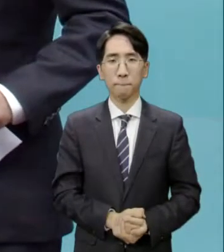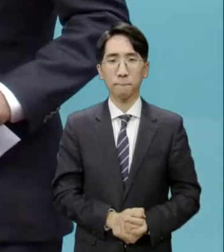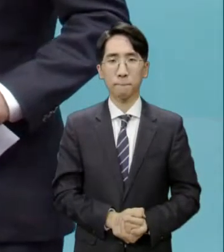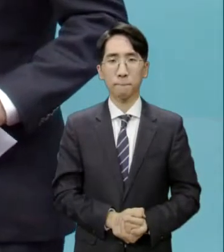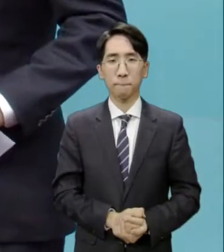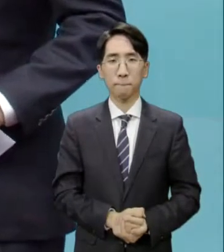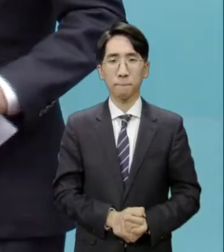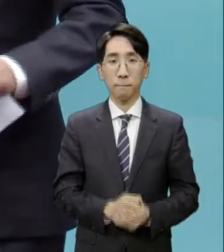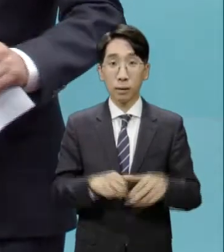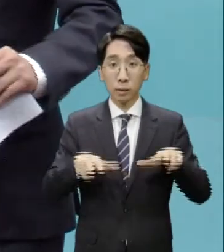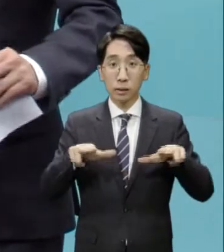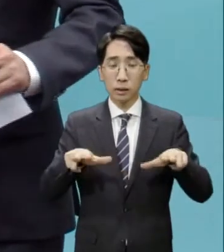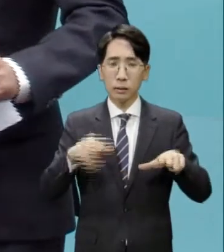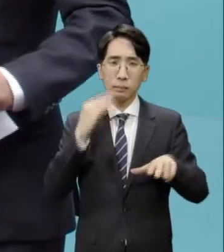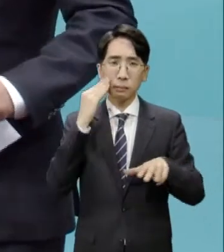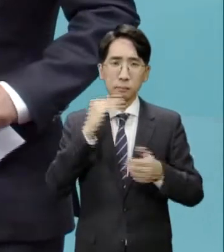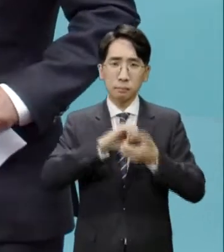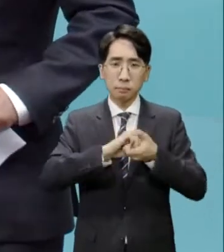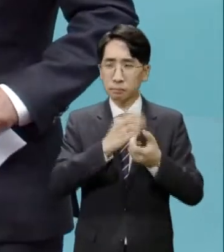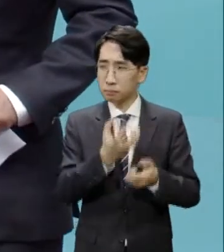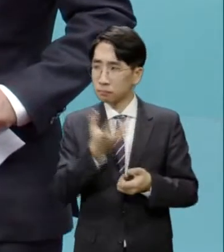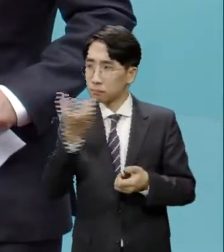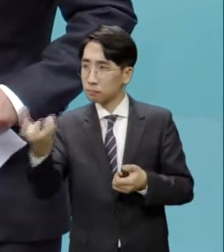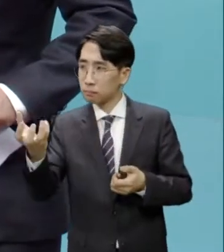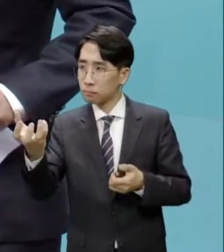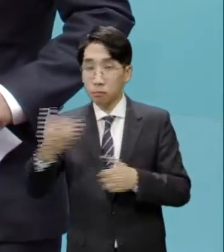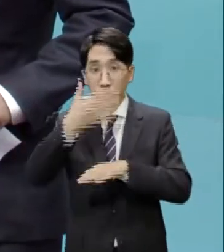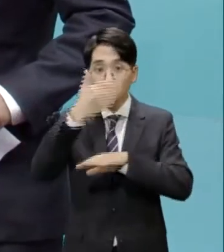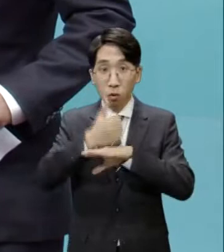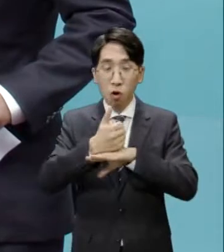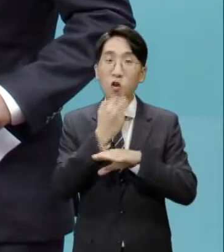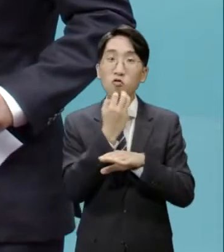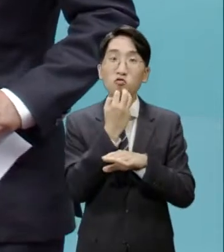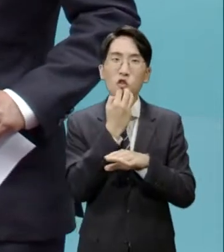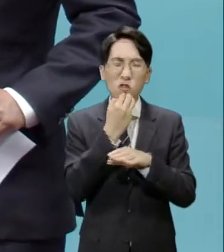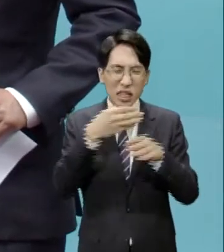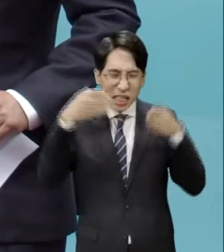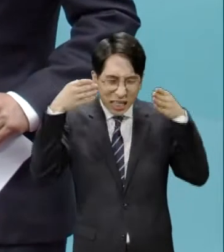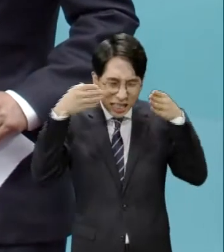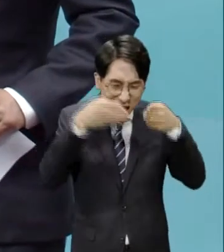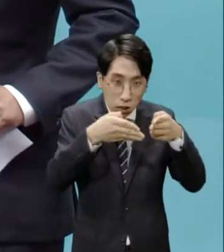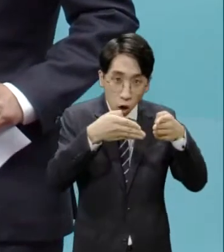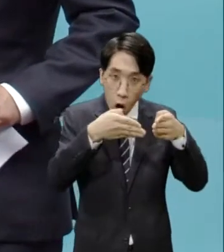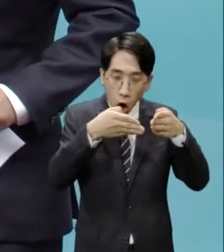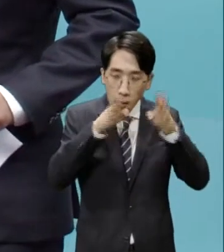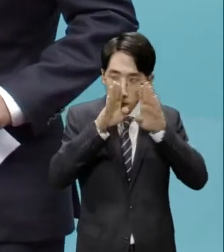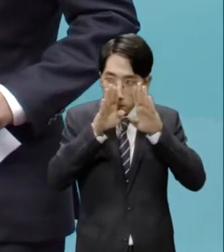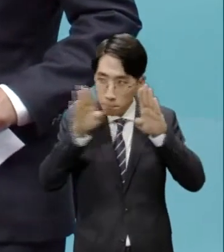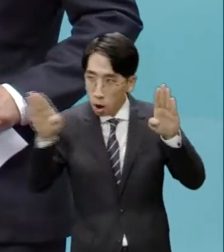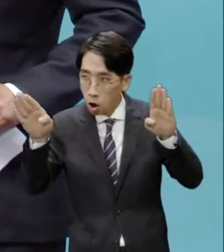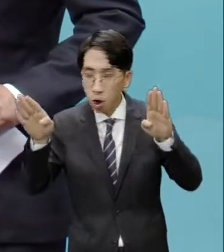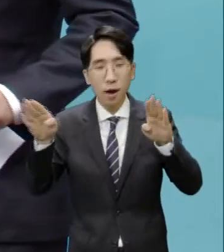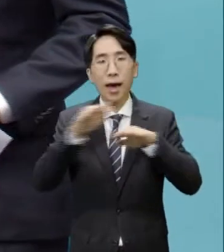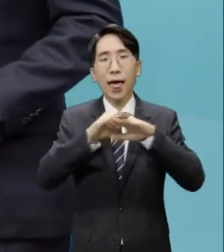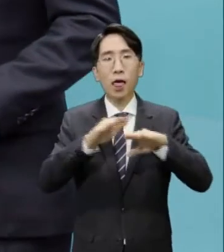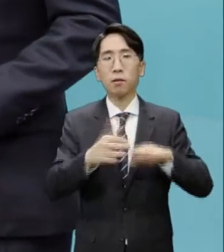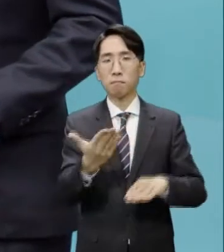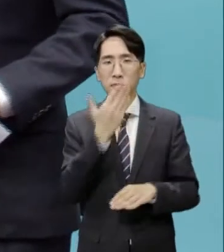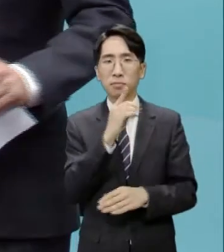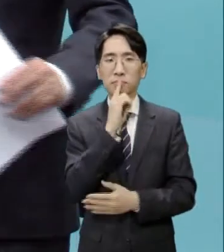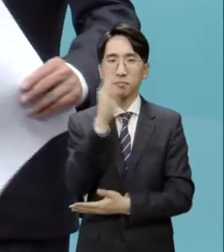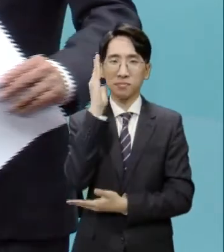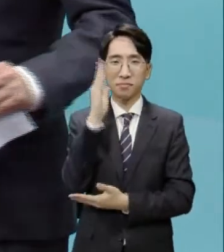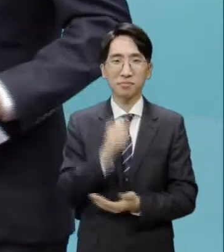옮겨야 한다고 한 건데요 그렇게 했을 때 서울 등 수도권 과밀 은상과 부동산 문제를 조금이라도 해소할 수 있다고 했습니다